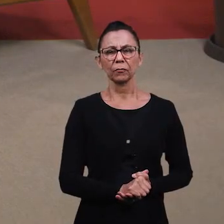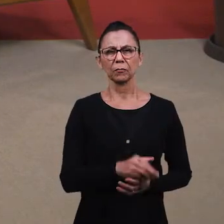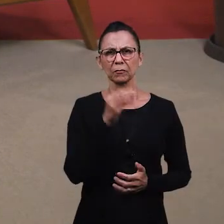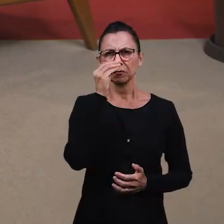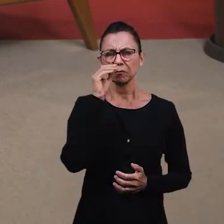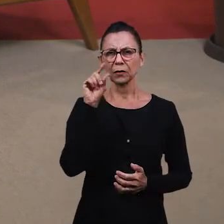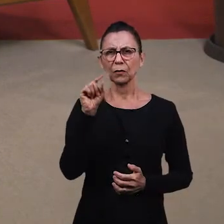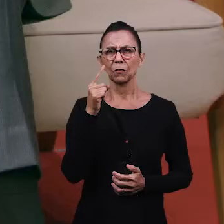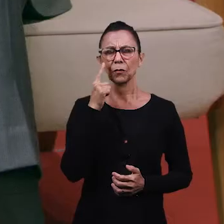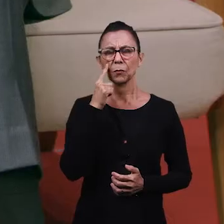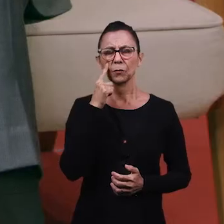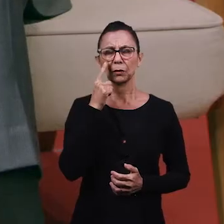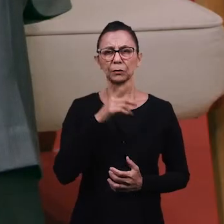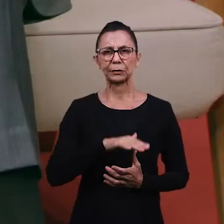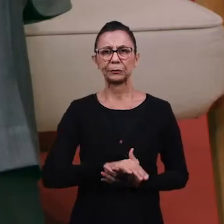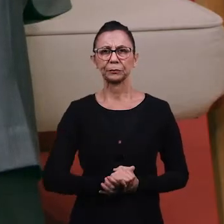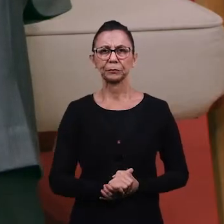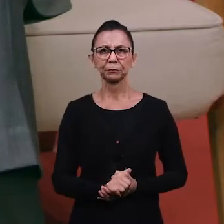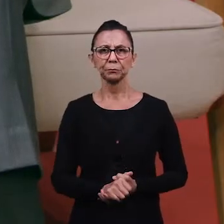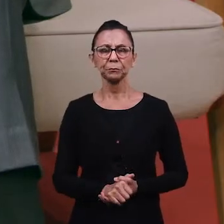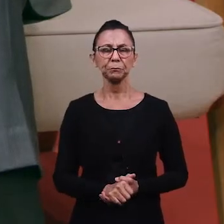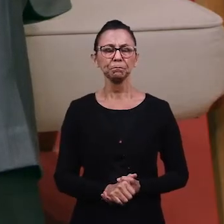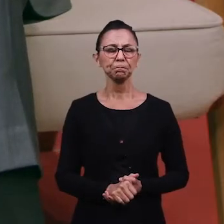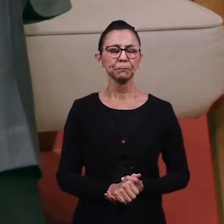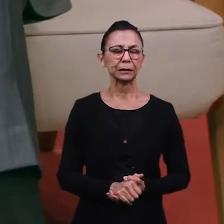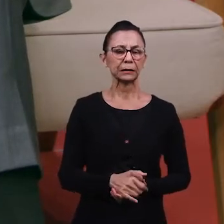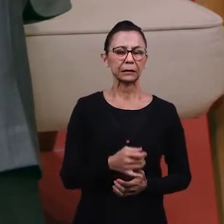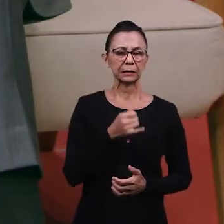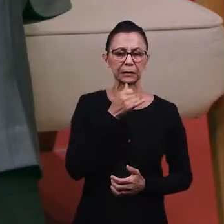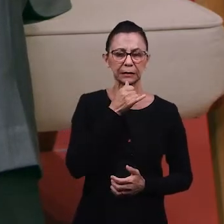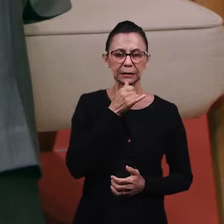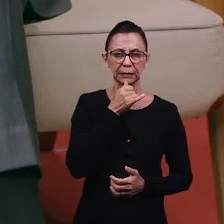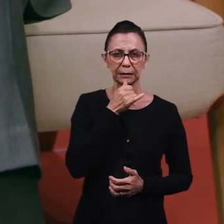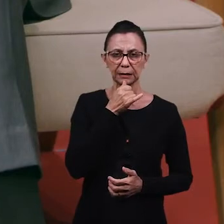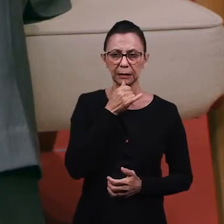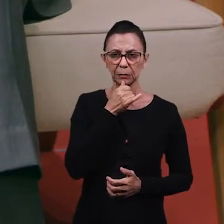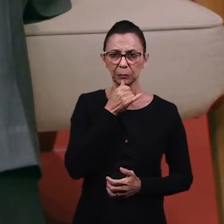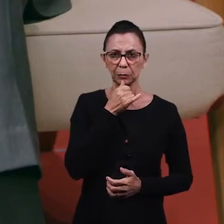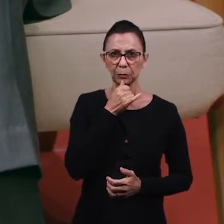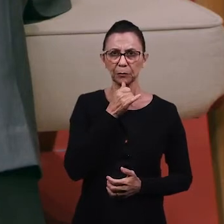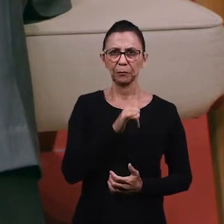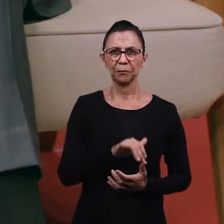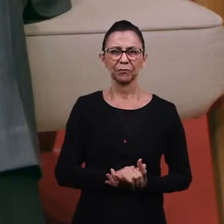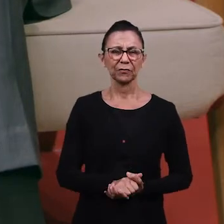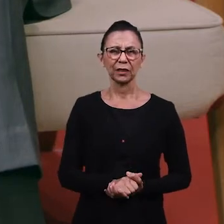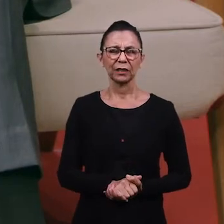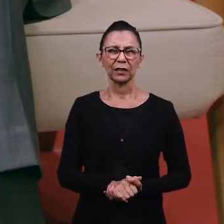l'ont tué. C'est quoi ce refus-là? Des fois,